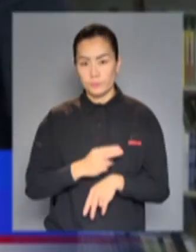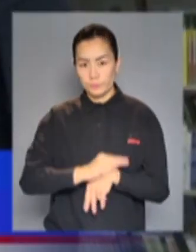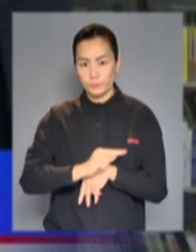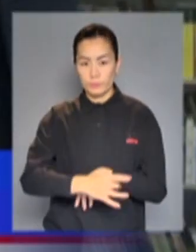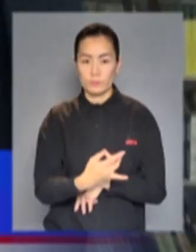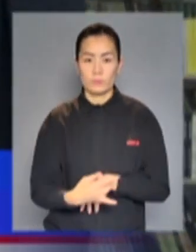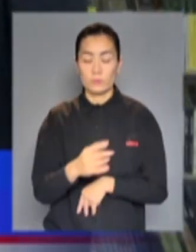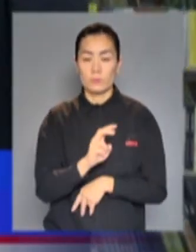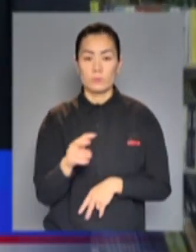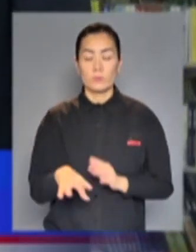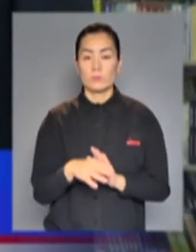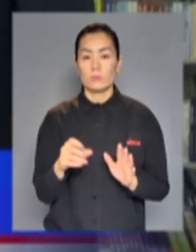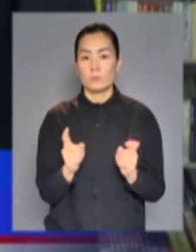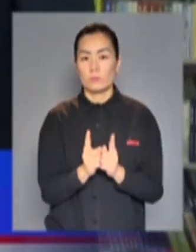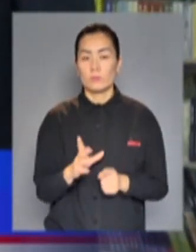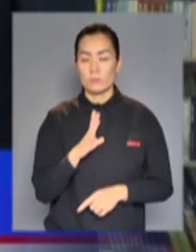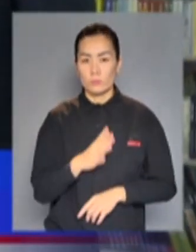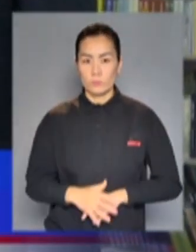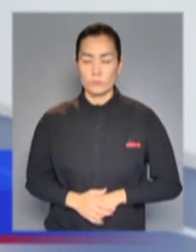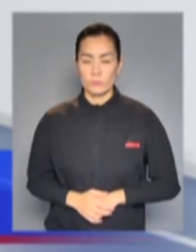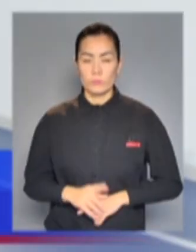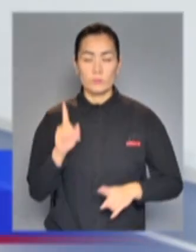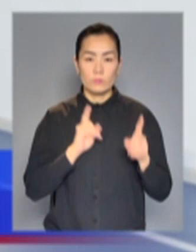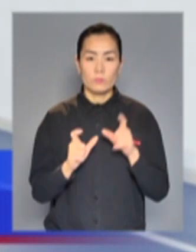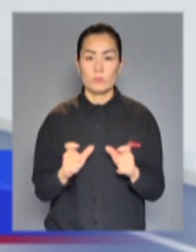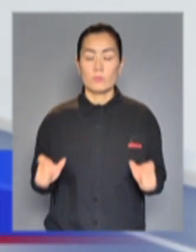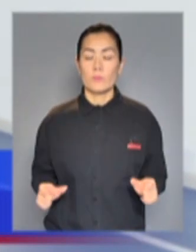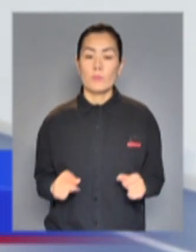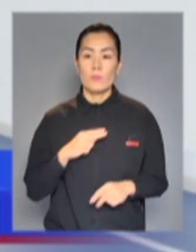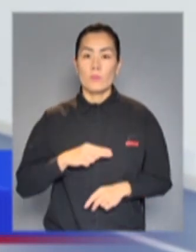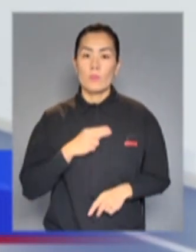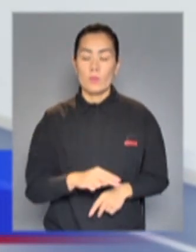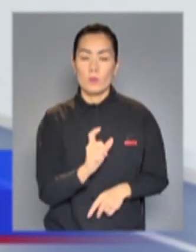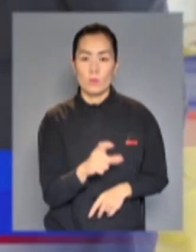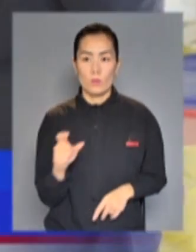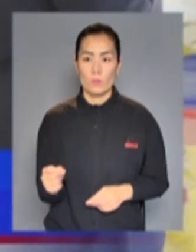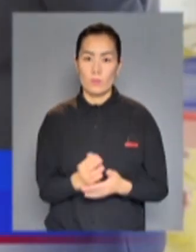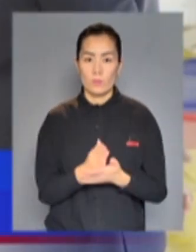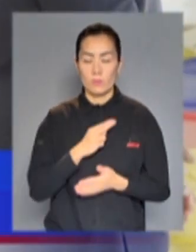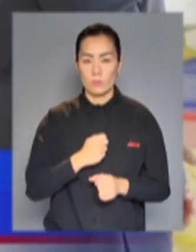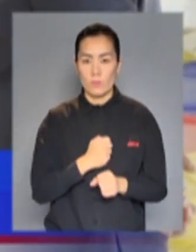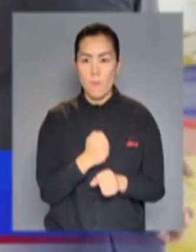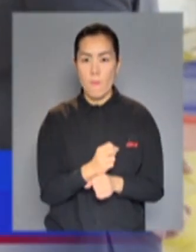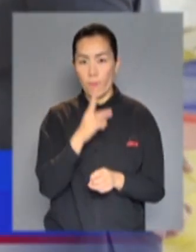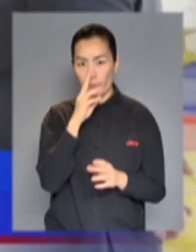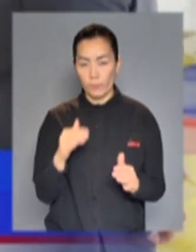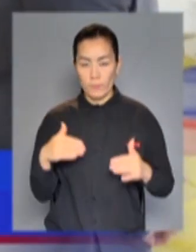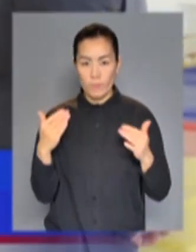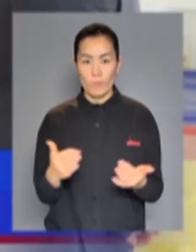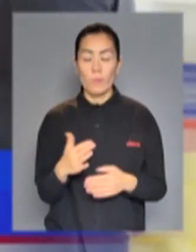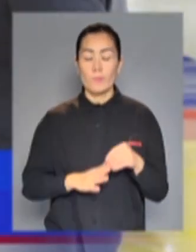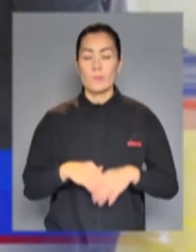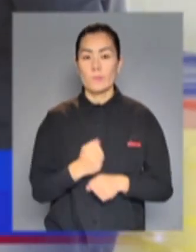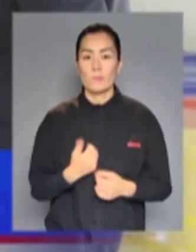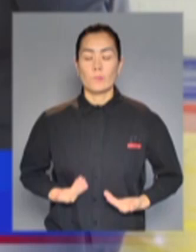беру мекемелерінде болып сайлаушылармен кездесу өткізді. Жиында мектептерде еңбек етіп жатқан азаматтық қызметшілер еңбекақыны көтеру,